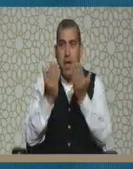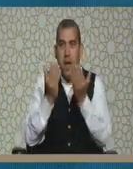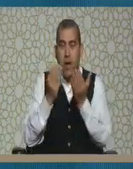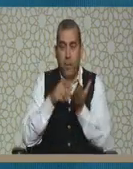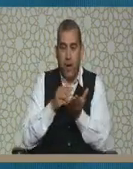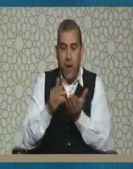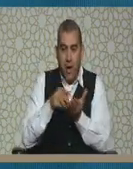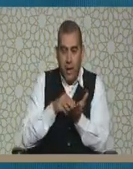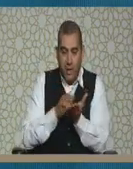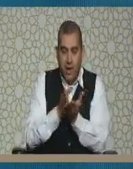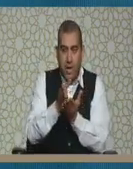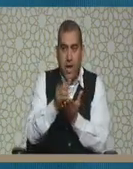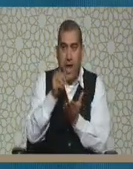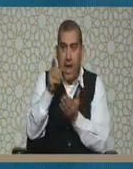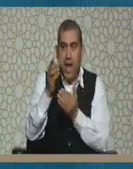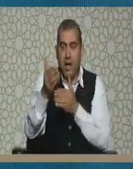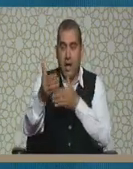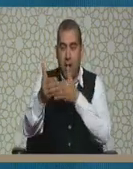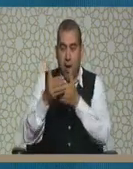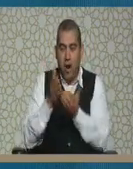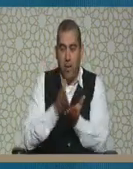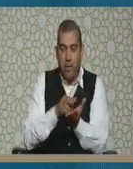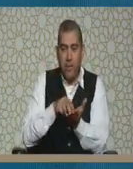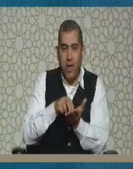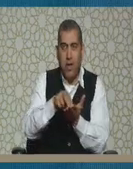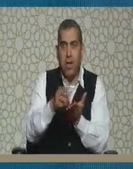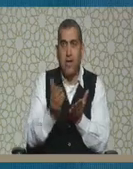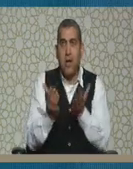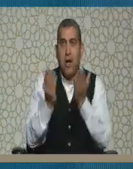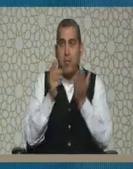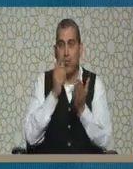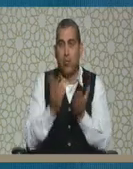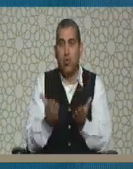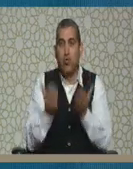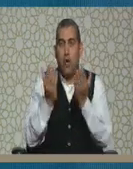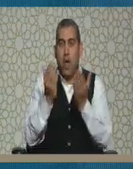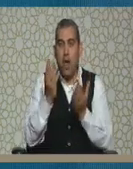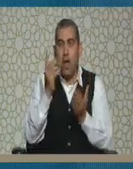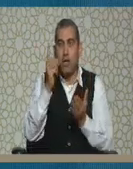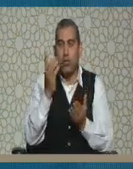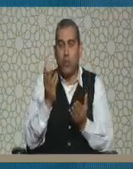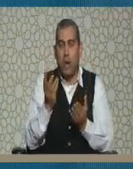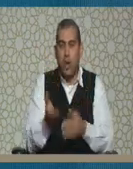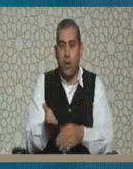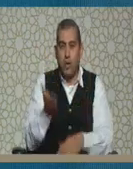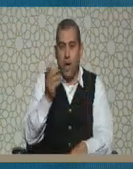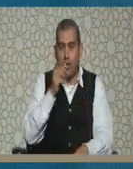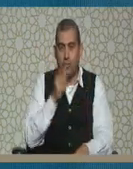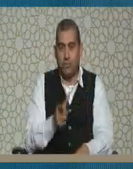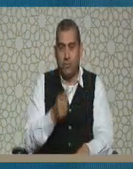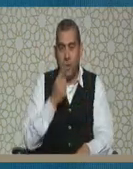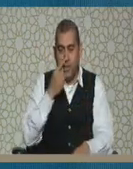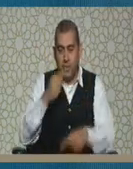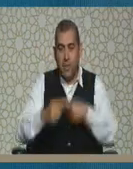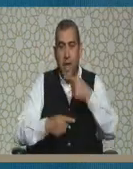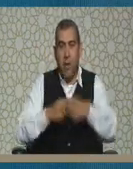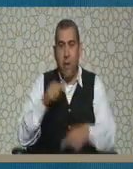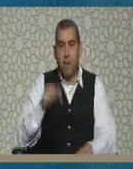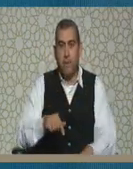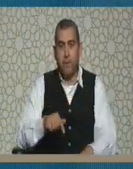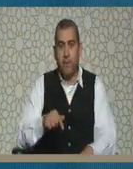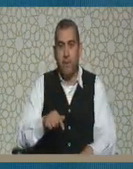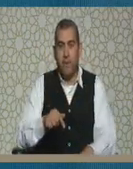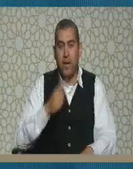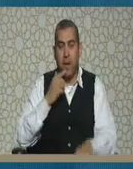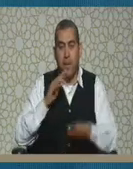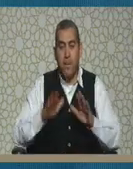اليك من اقرب طريق وندعو الله سبحانه وتعالى على الدوام ان